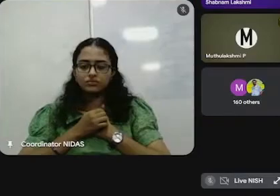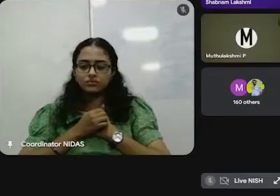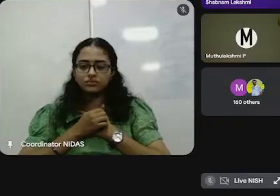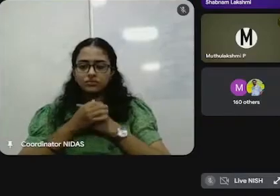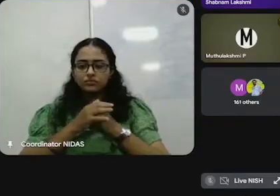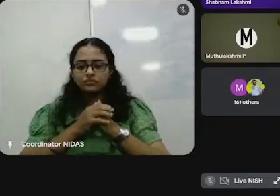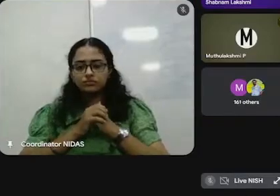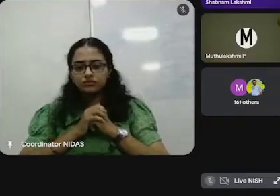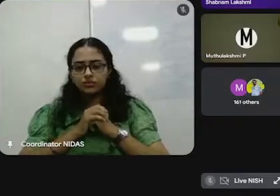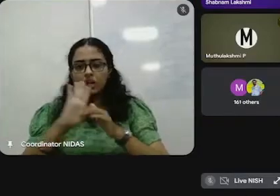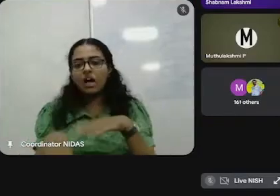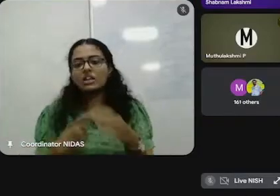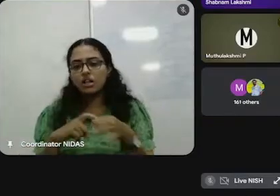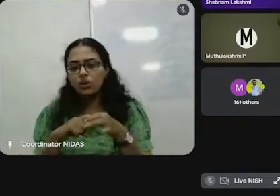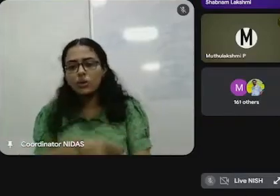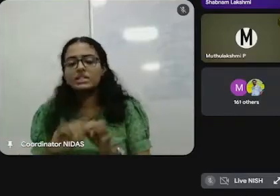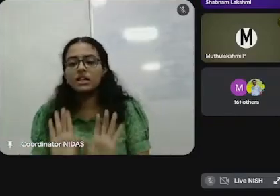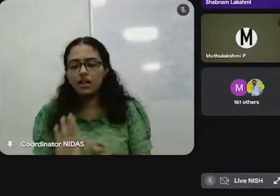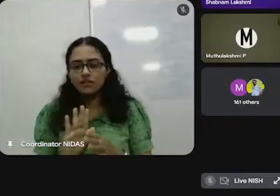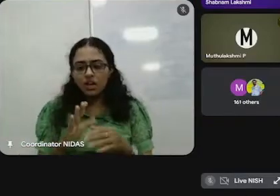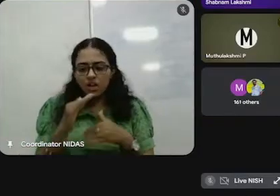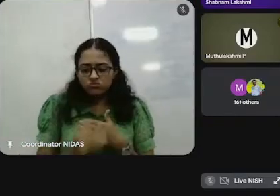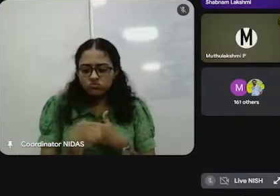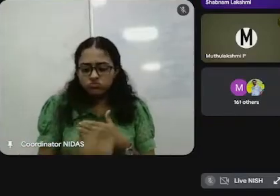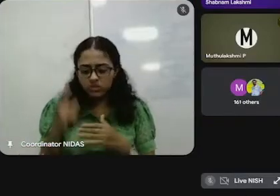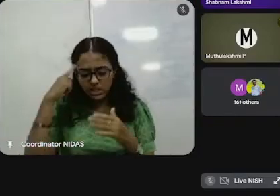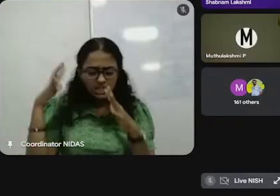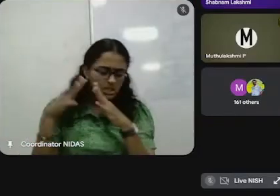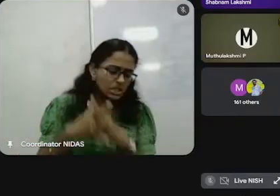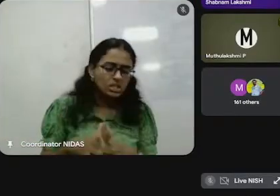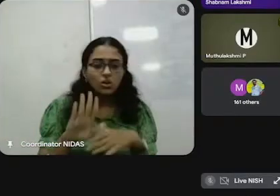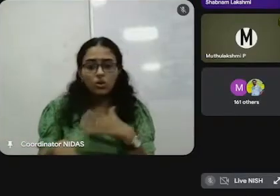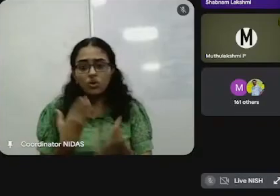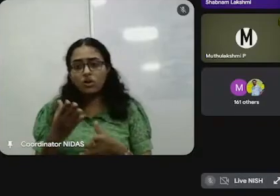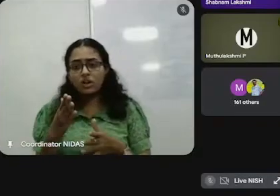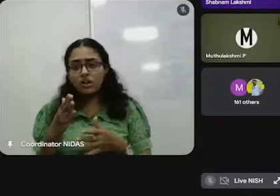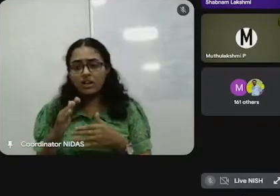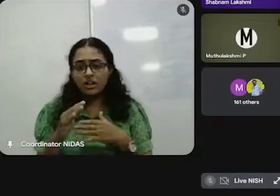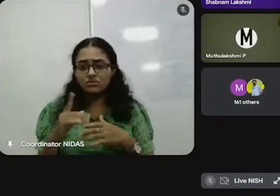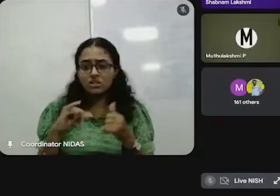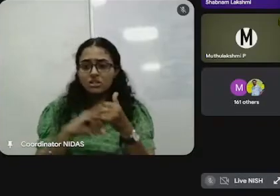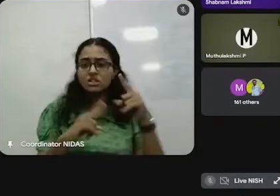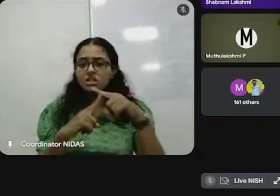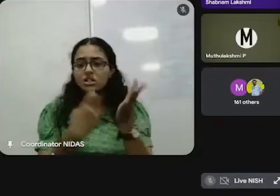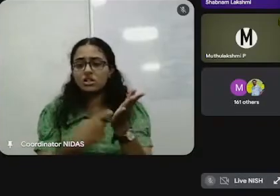ഓക്കെ മാം. മറ്റൊരു ചോദ്യം വന്നിട്ടുള്ളത് കണ്ടിന്യൂസ് സ്ട്രെസ് ഓർ പ്രൊലോങ്ഡ് സ്ട്രെസ് സ്ട്രോക്കിലേക്ക് ലീഡ് ചെയ്യുമോ